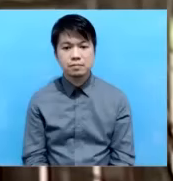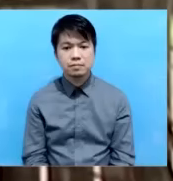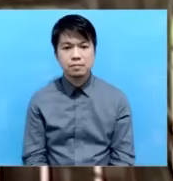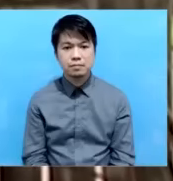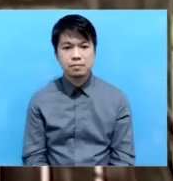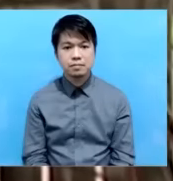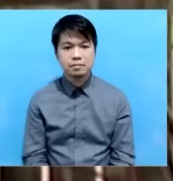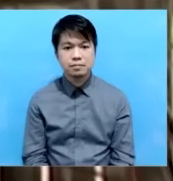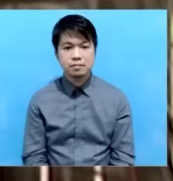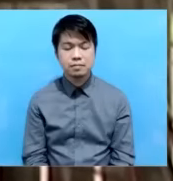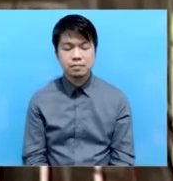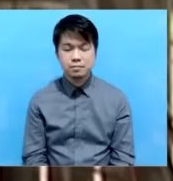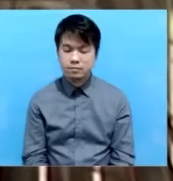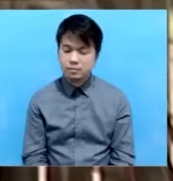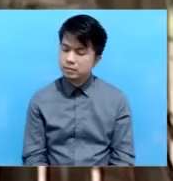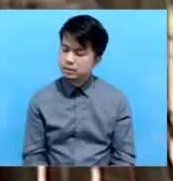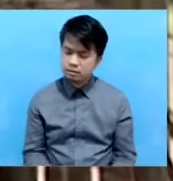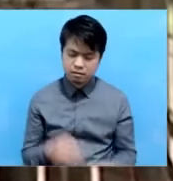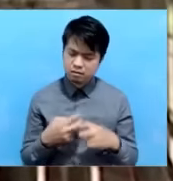Hirap ako ang buhay.